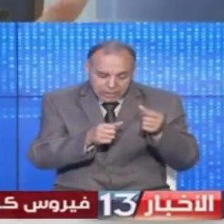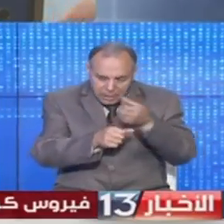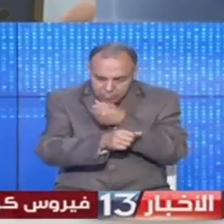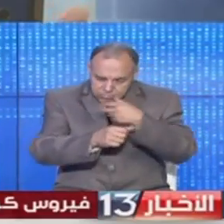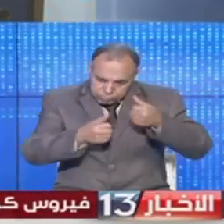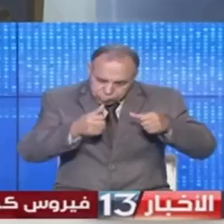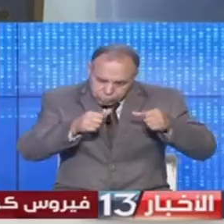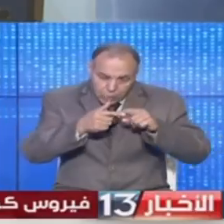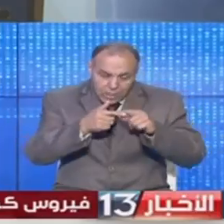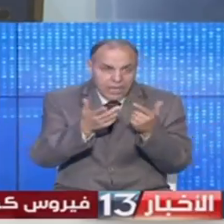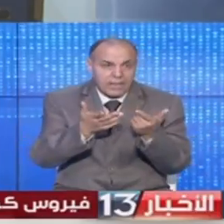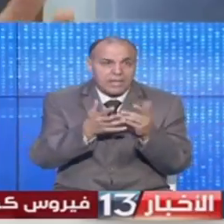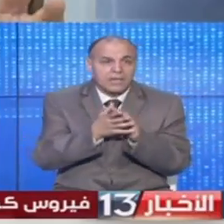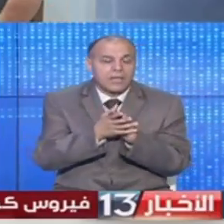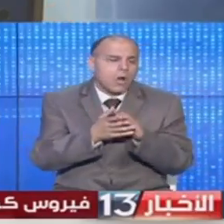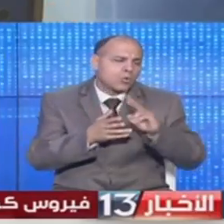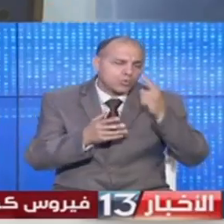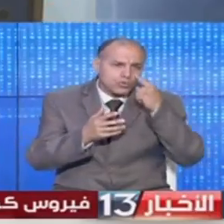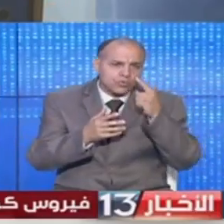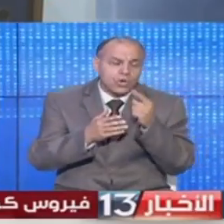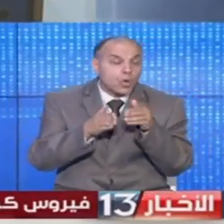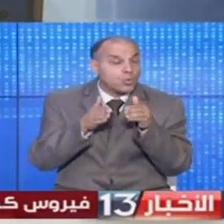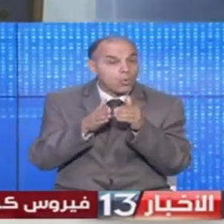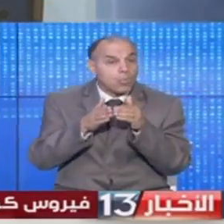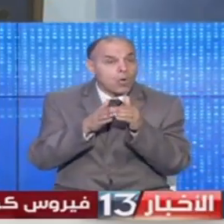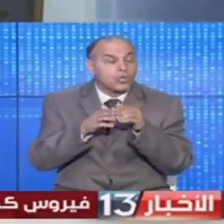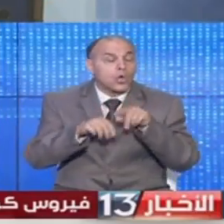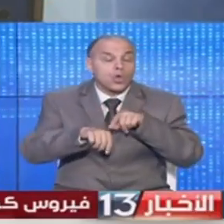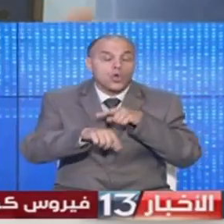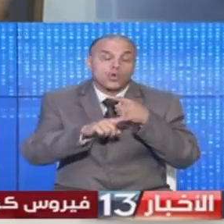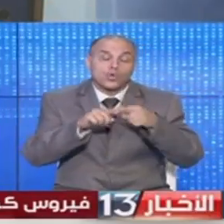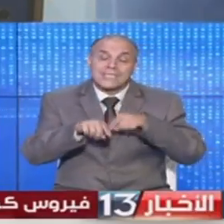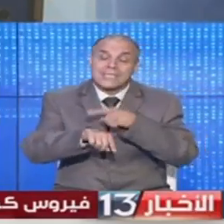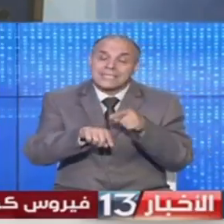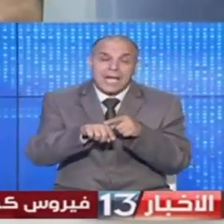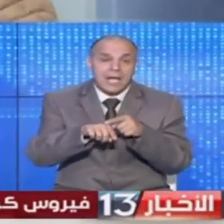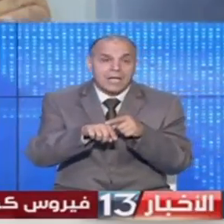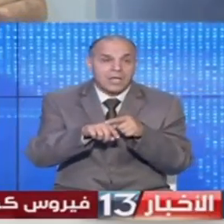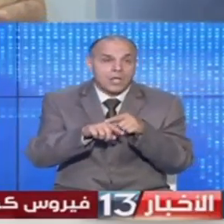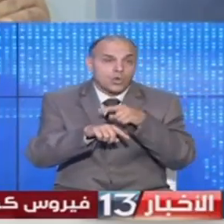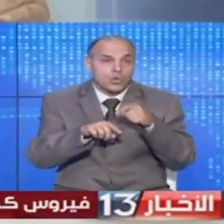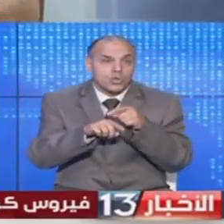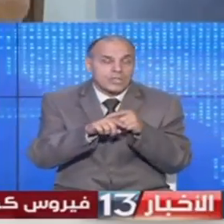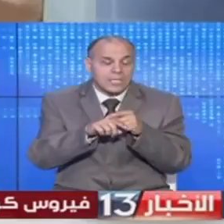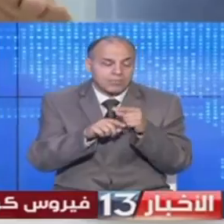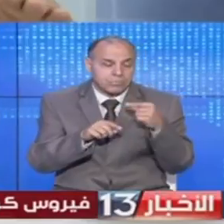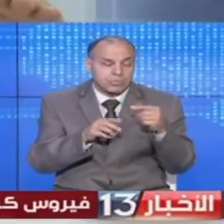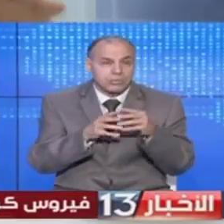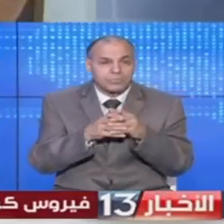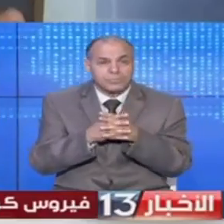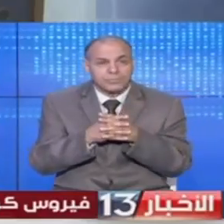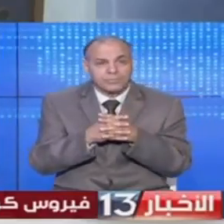بيستعملوه في دول اخرى ما يطلب من النصر معندوش نفس القيمه